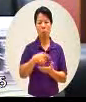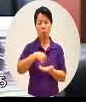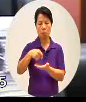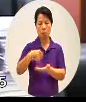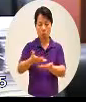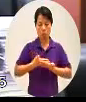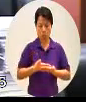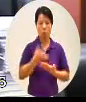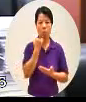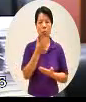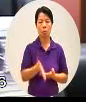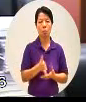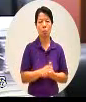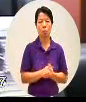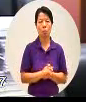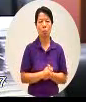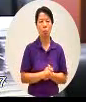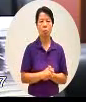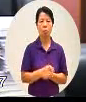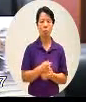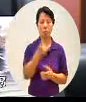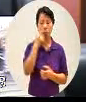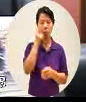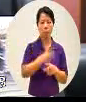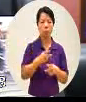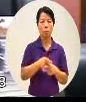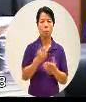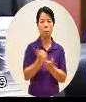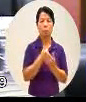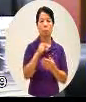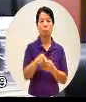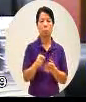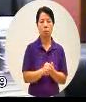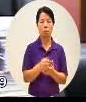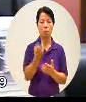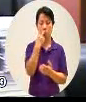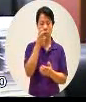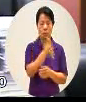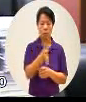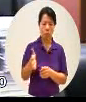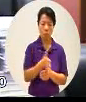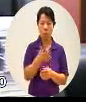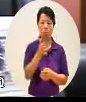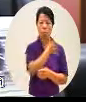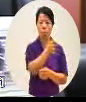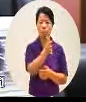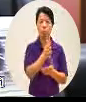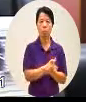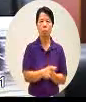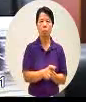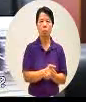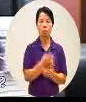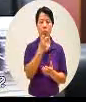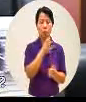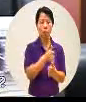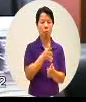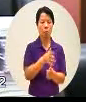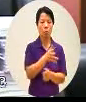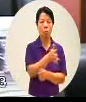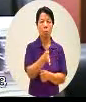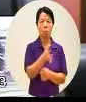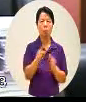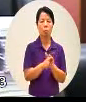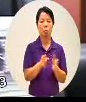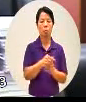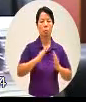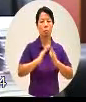这样好不好？我相信说，你如果要请跟这些顾问请益，起定副起定嘛，就欢喜嘛，